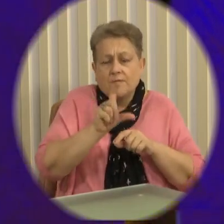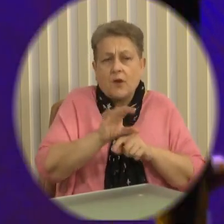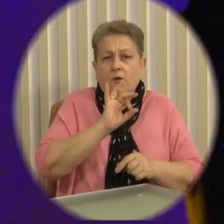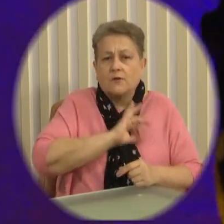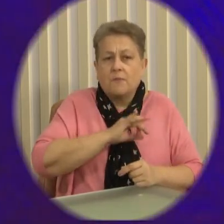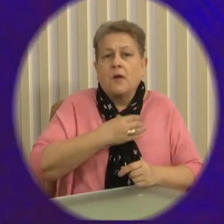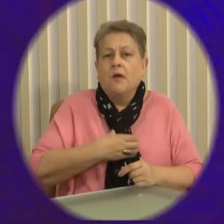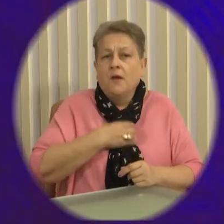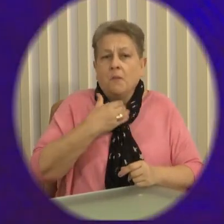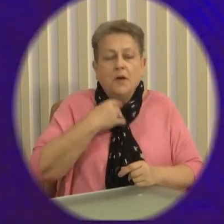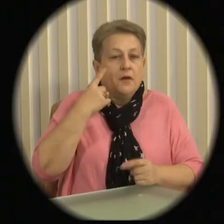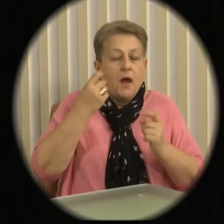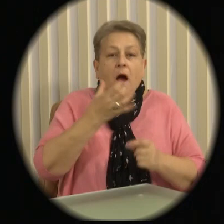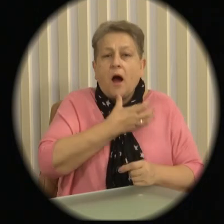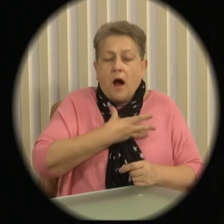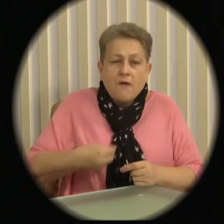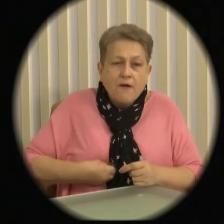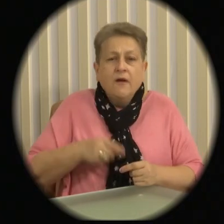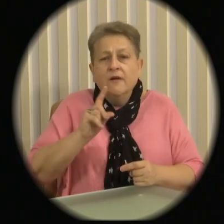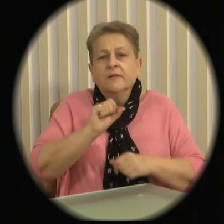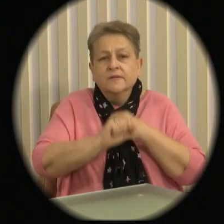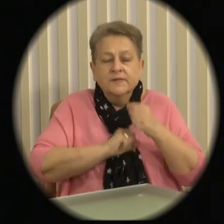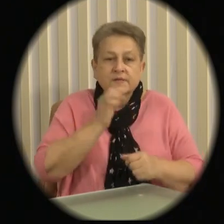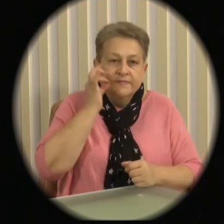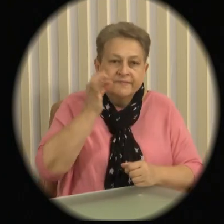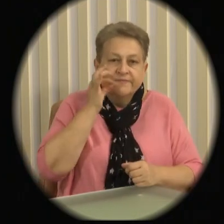օգտվում են հեքիաթներից մեզ հայտնի խորամանկ ու չար հերոսները։